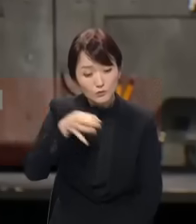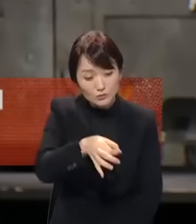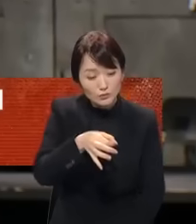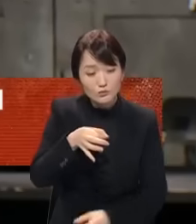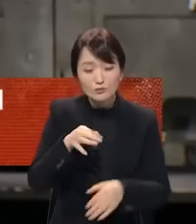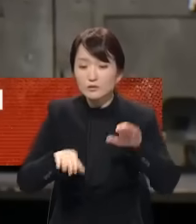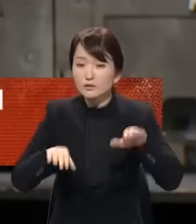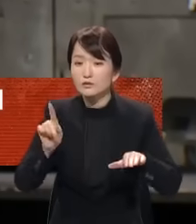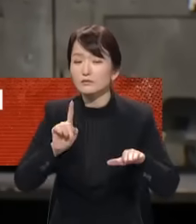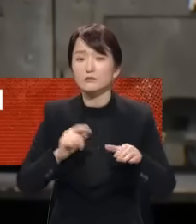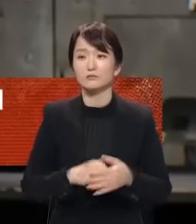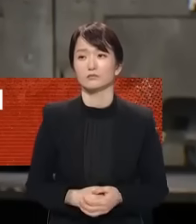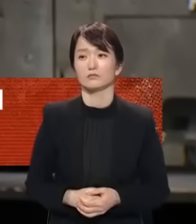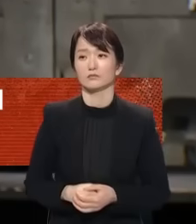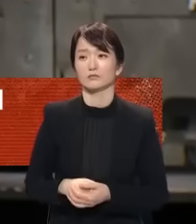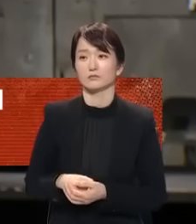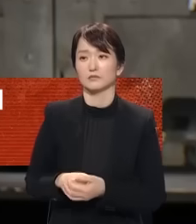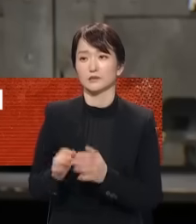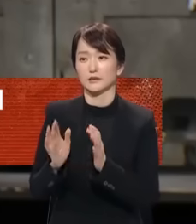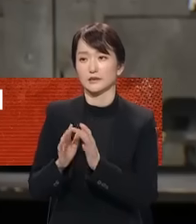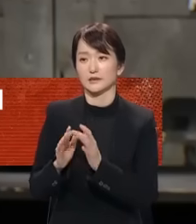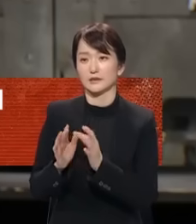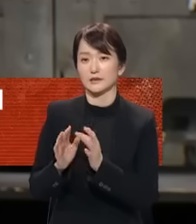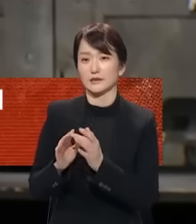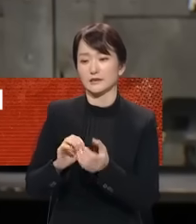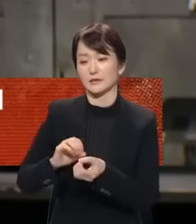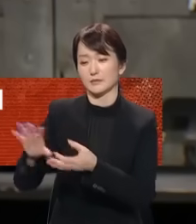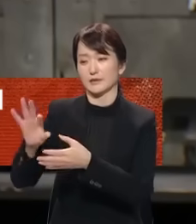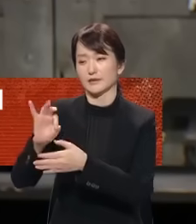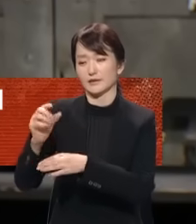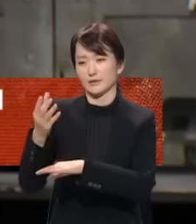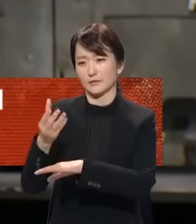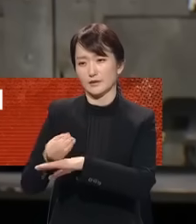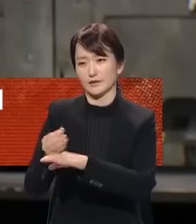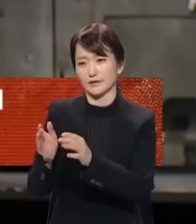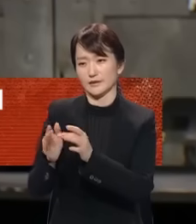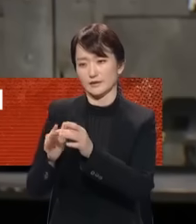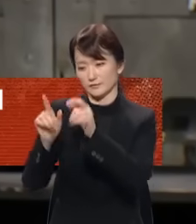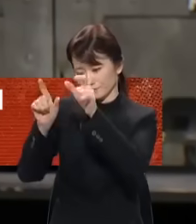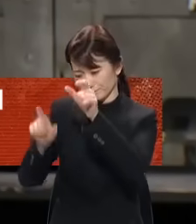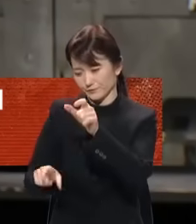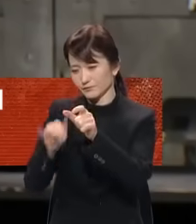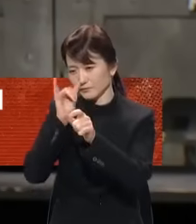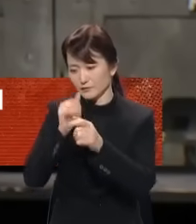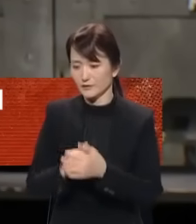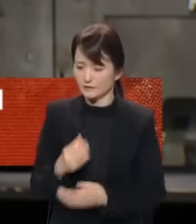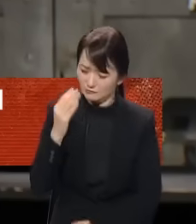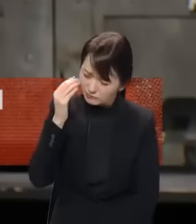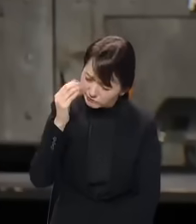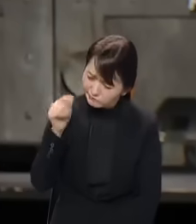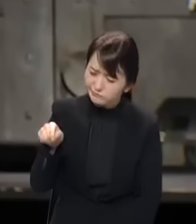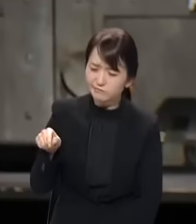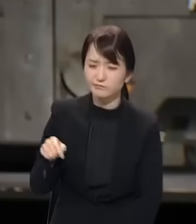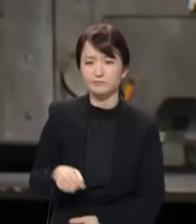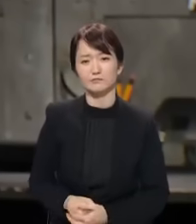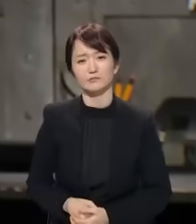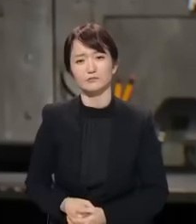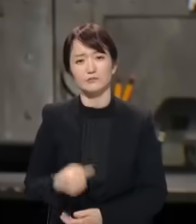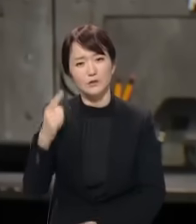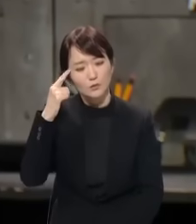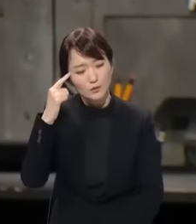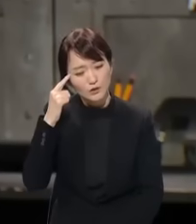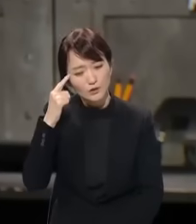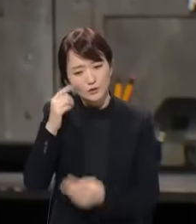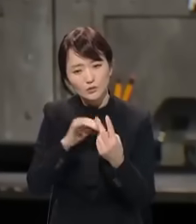차이가 뭘까요? 배달앱을 통해야 리뷰를 쓸 수가 있잖아요. 그래서 진짜 사장님도 이상하긴 한다. 왜 연달아서 두 개를 두